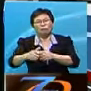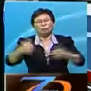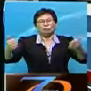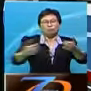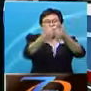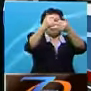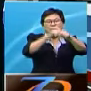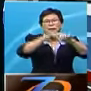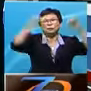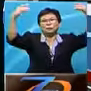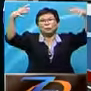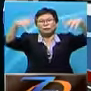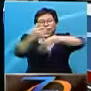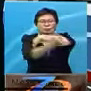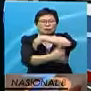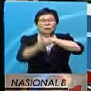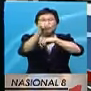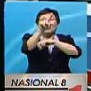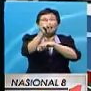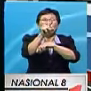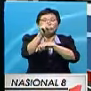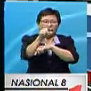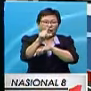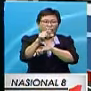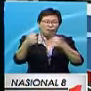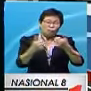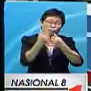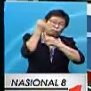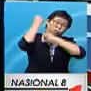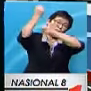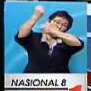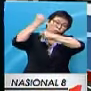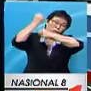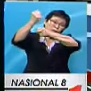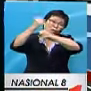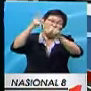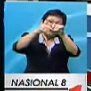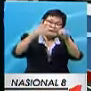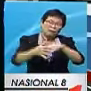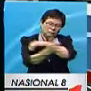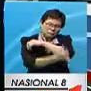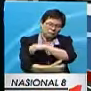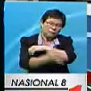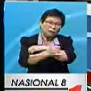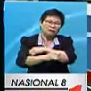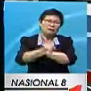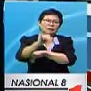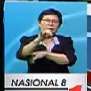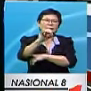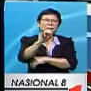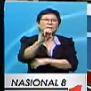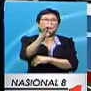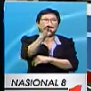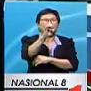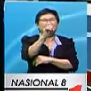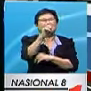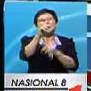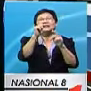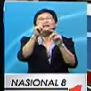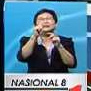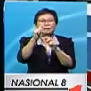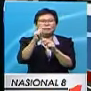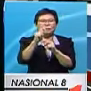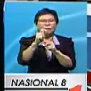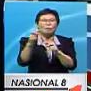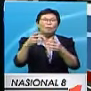Negara. Menawarkan 11 perlawanan jago-jago Asia, kemuncak ialah peserta negara. Eve E.T. Ting berjaya